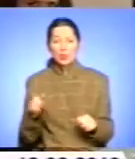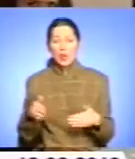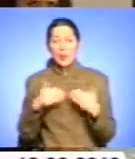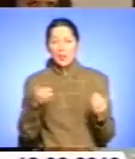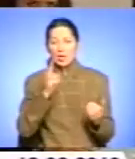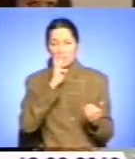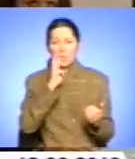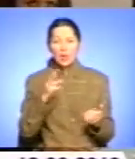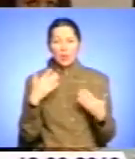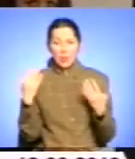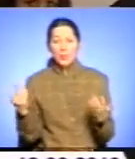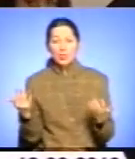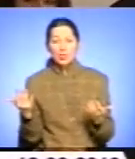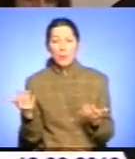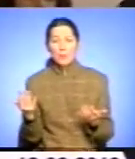В основному хвилюється